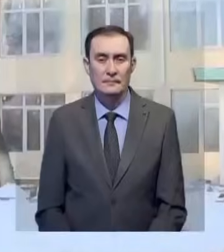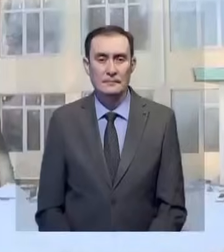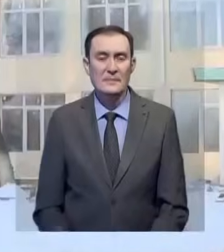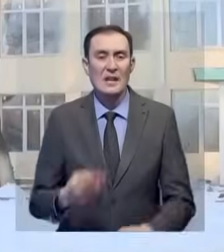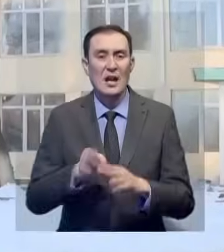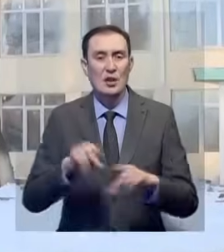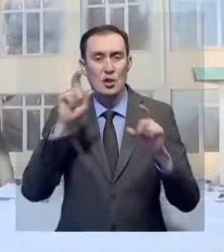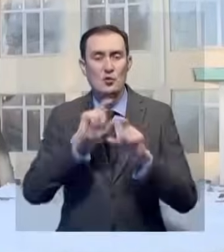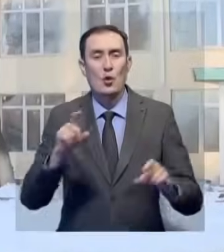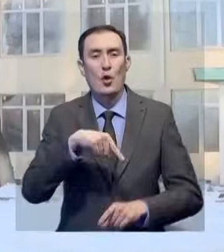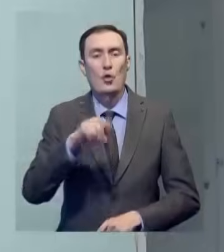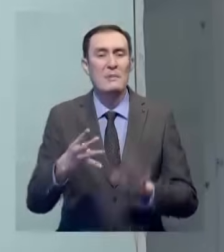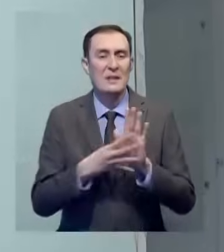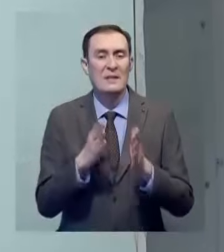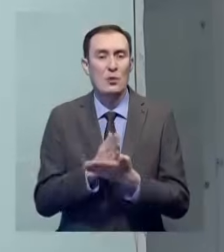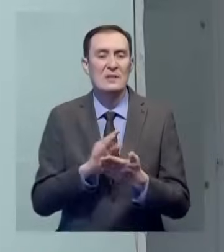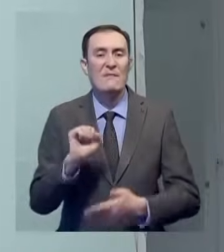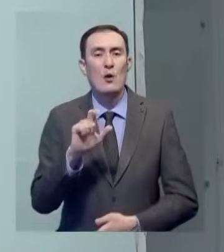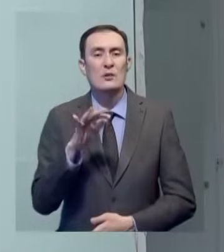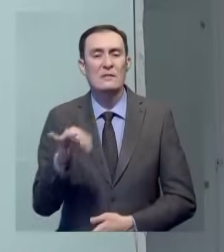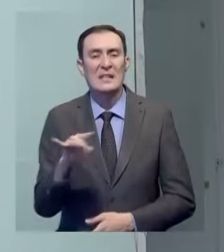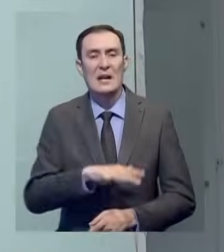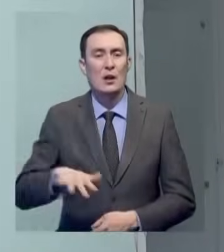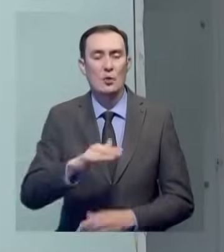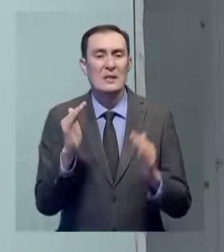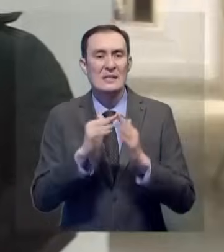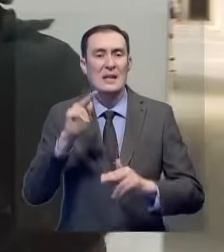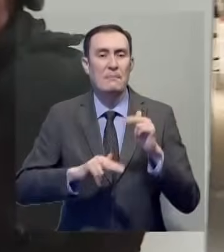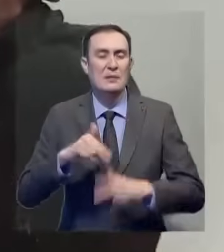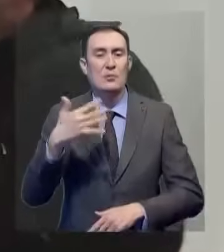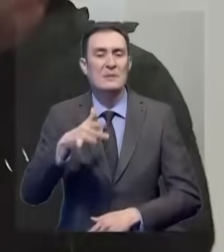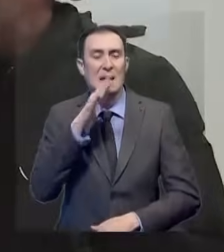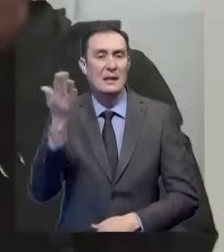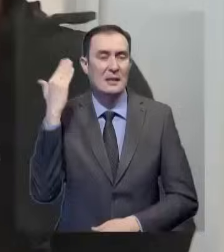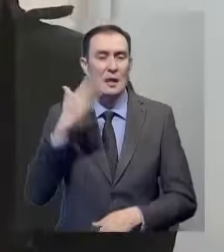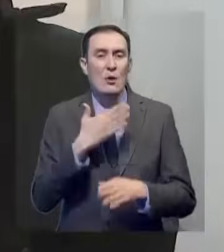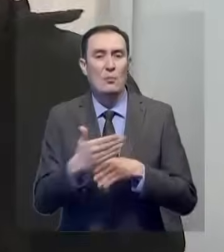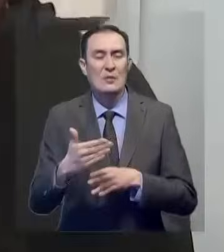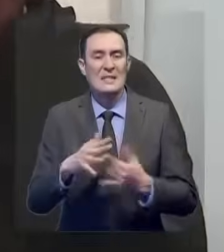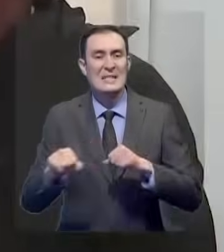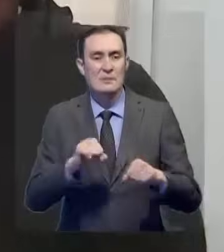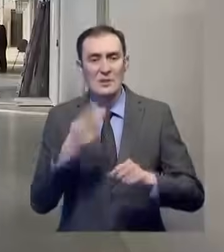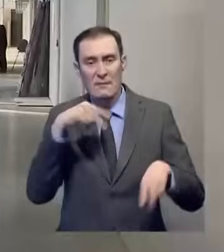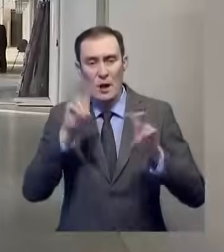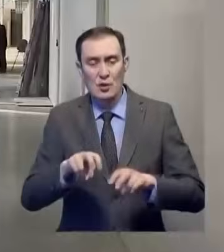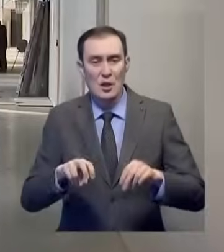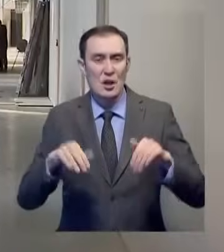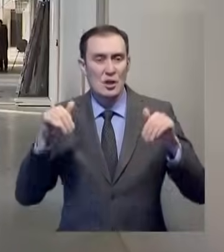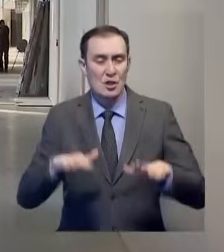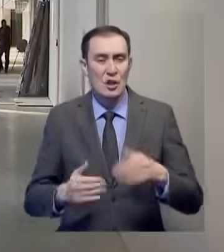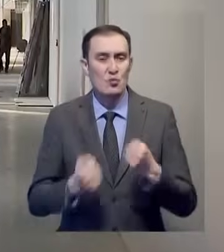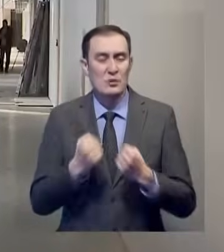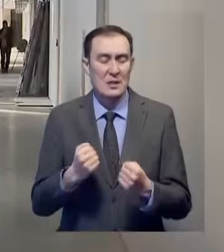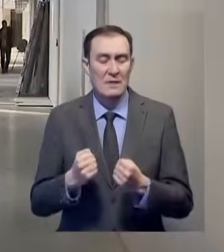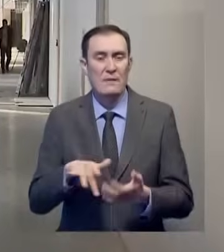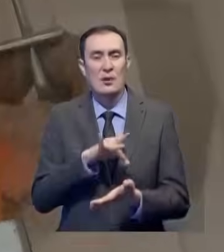Эта школа номер 9 находится в Ауэзовском районе Алматы. Здание построено полвека назад. После сейсмического аудита его решили усилить. В